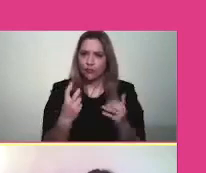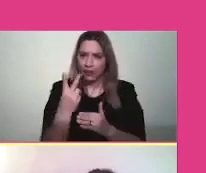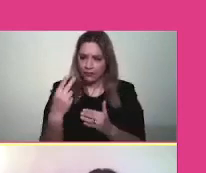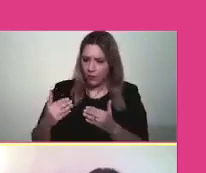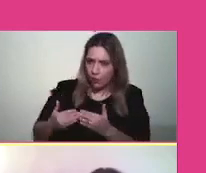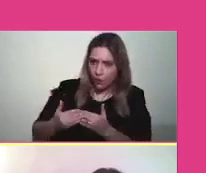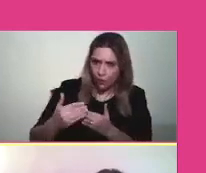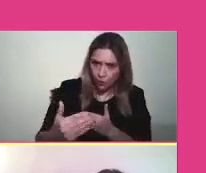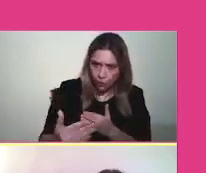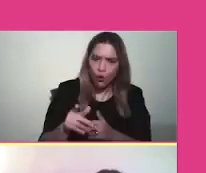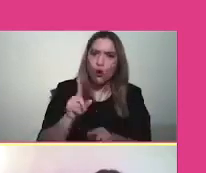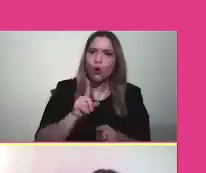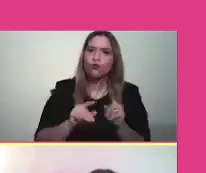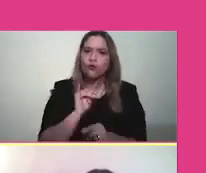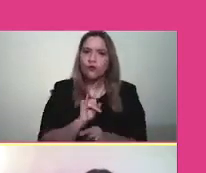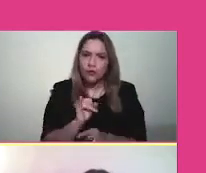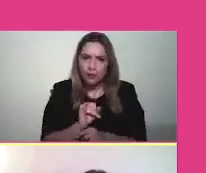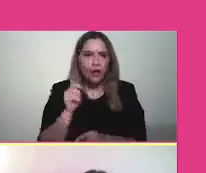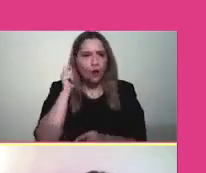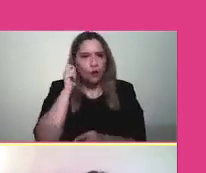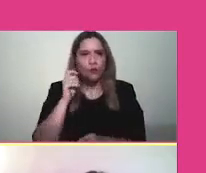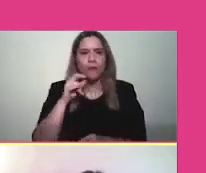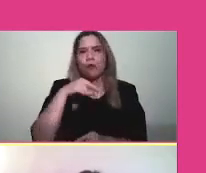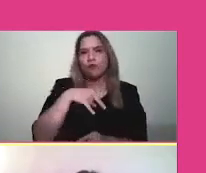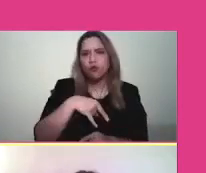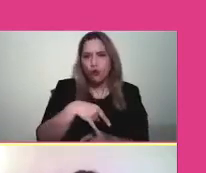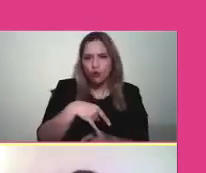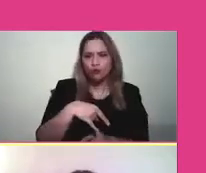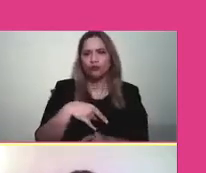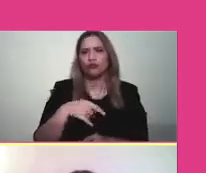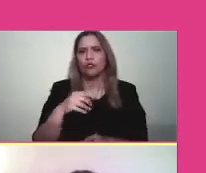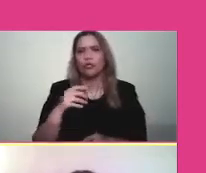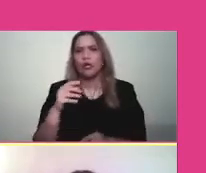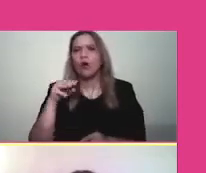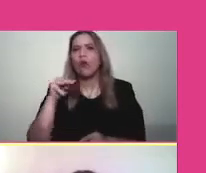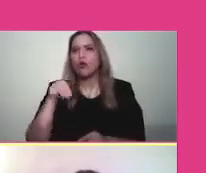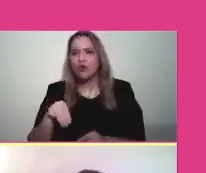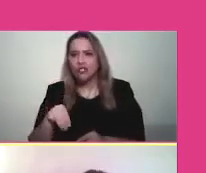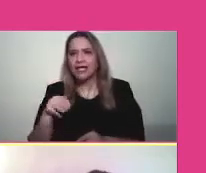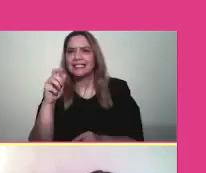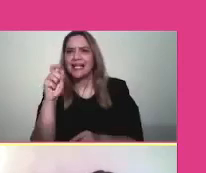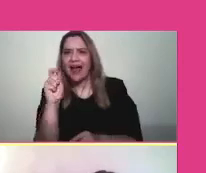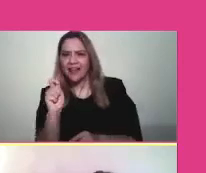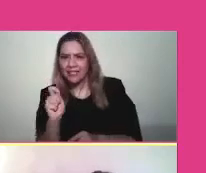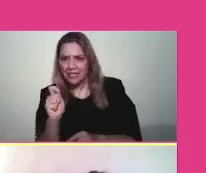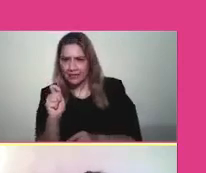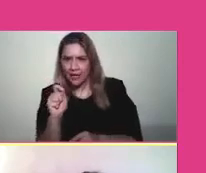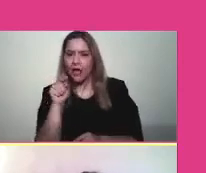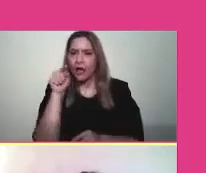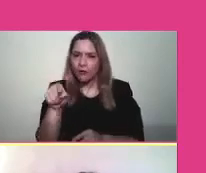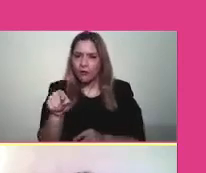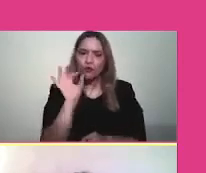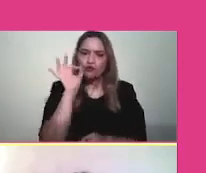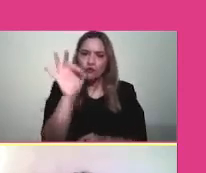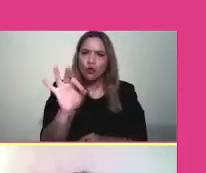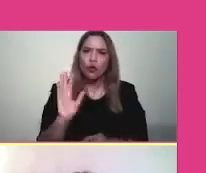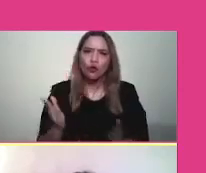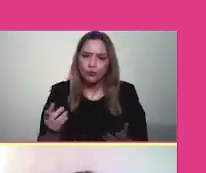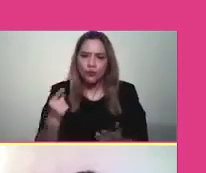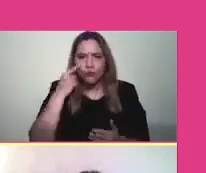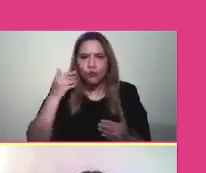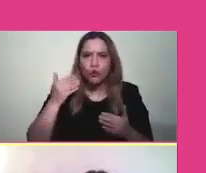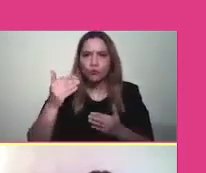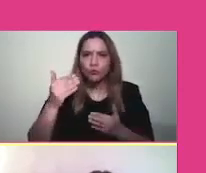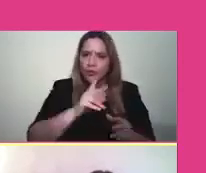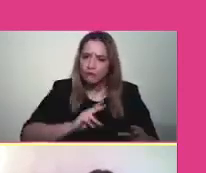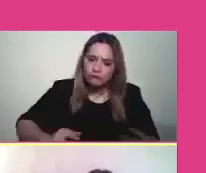1972 με ιδρυτή τον πρόδρομο Μποδοσάκη Αθανασιάδη. Όραμά του είναι μια κοινωνία ίσων ευκαιριών με δυνατότητες και προοπτική για